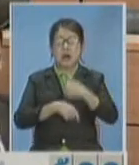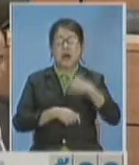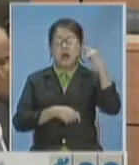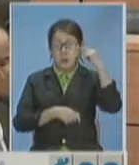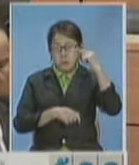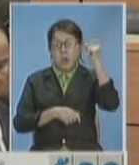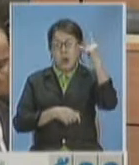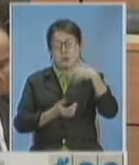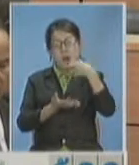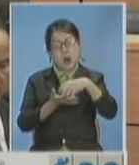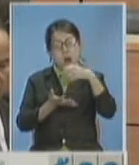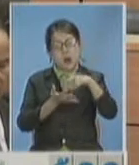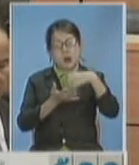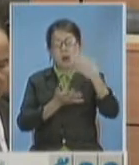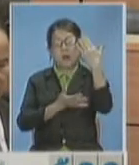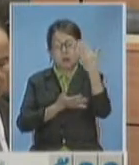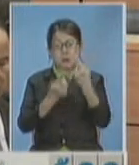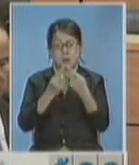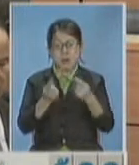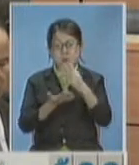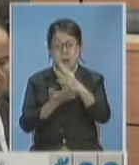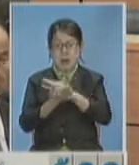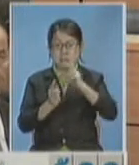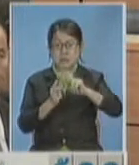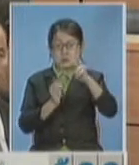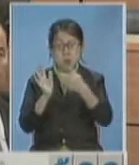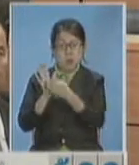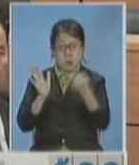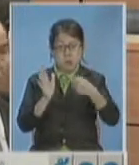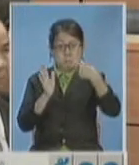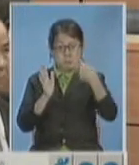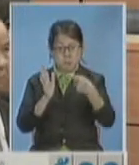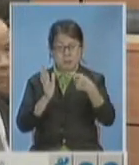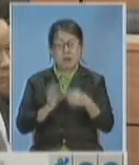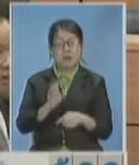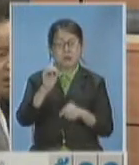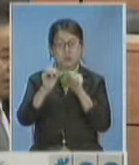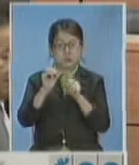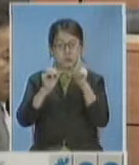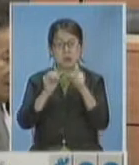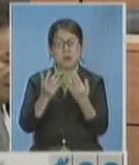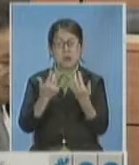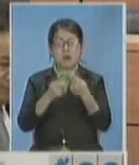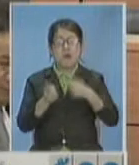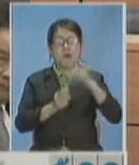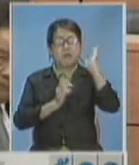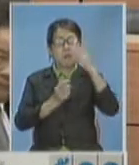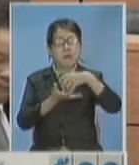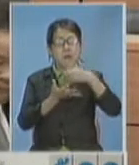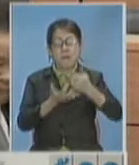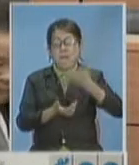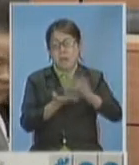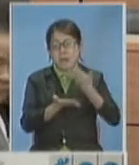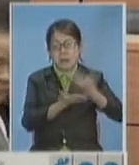ฟังว่าตัดลด 0.1 เนี่ยเพียงแค่ให้มาอยู่อันดับที่1เท่านั้นหรือว่ามีเหตุผลอะไ แล้วก็ที่บอกแพงแพงแพงแพงแพงอยู่เนี่ยฮะก็เราร